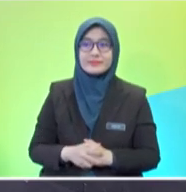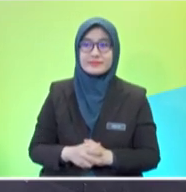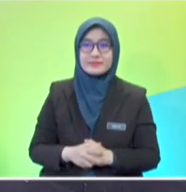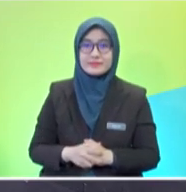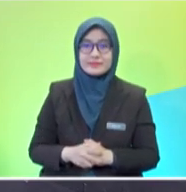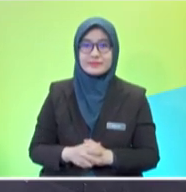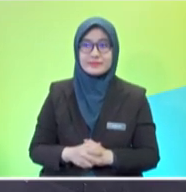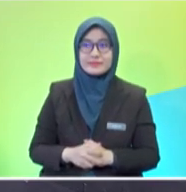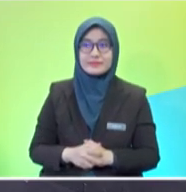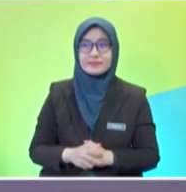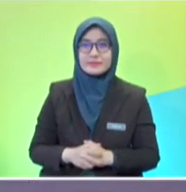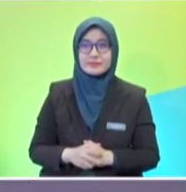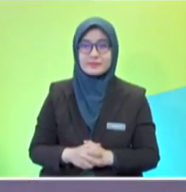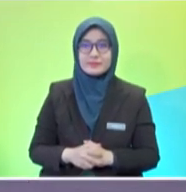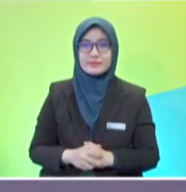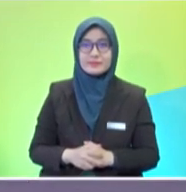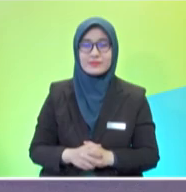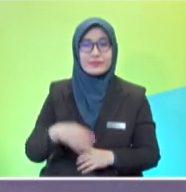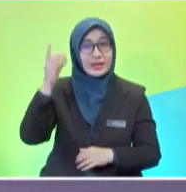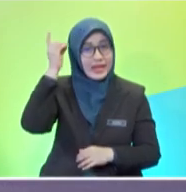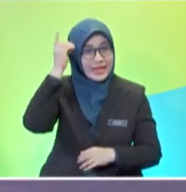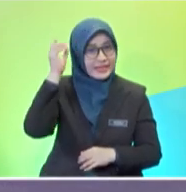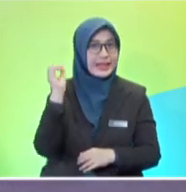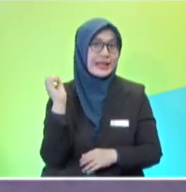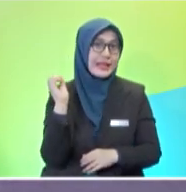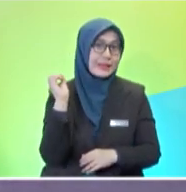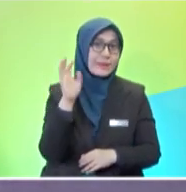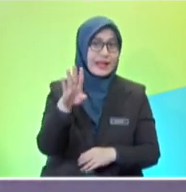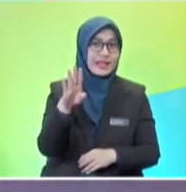dulu saya balik kemudian balik dulu